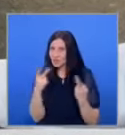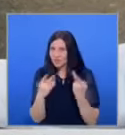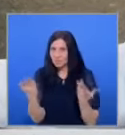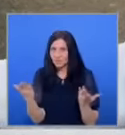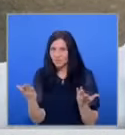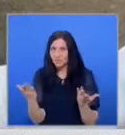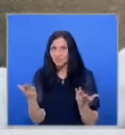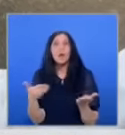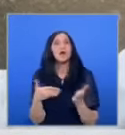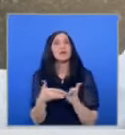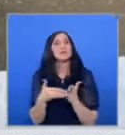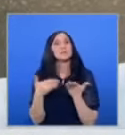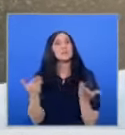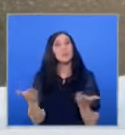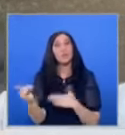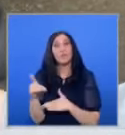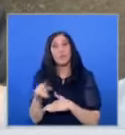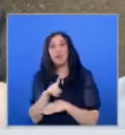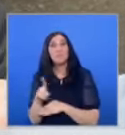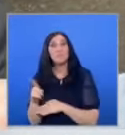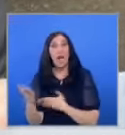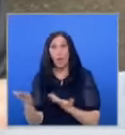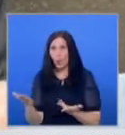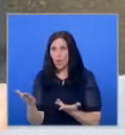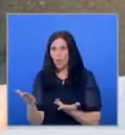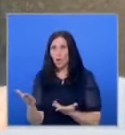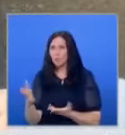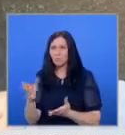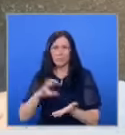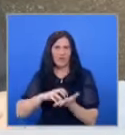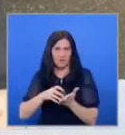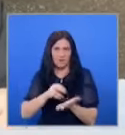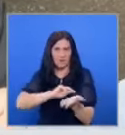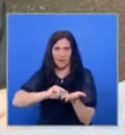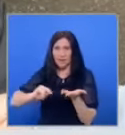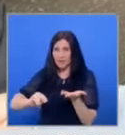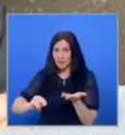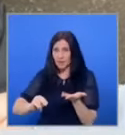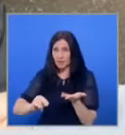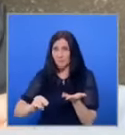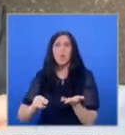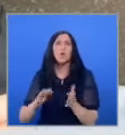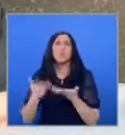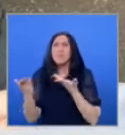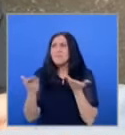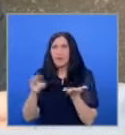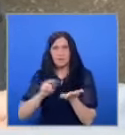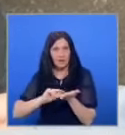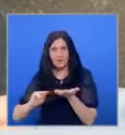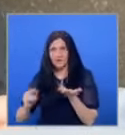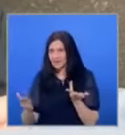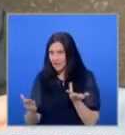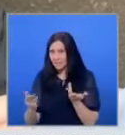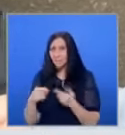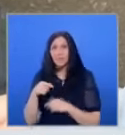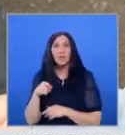не е. Защото идва някой да от махалата се регистрирал, от некъде се регистрирал